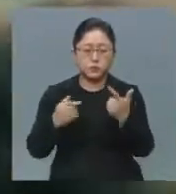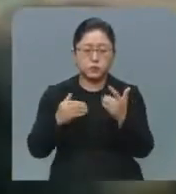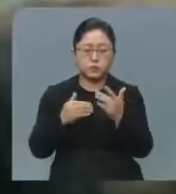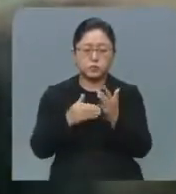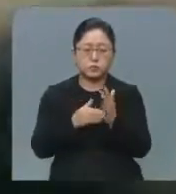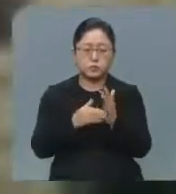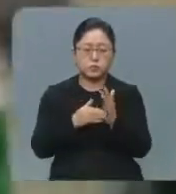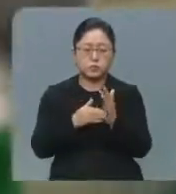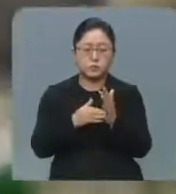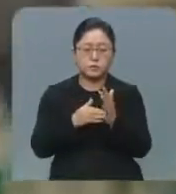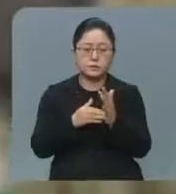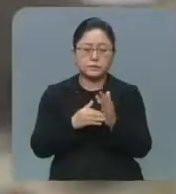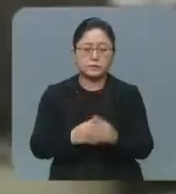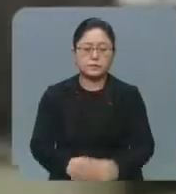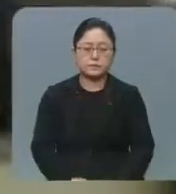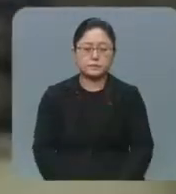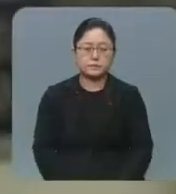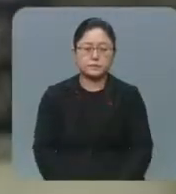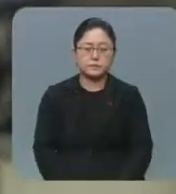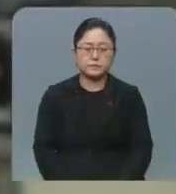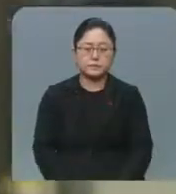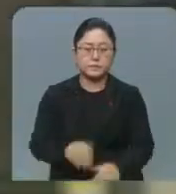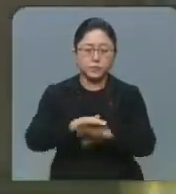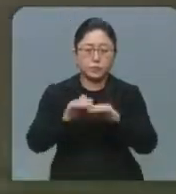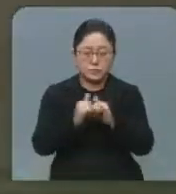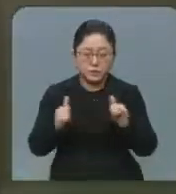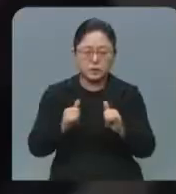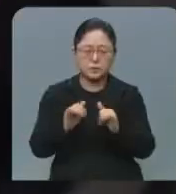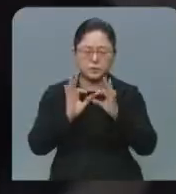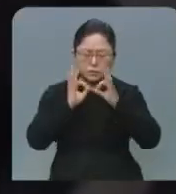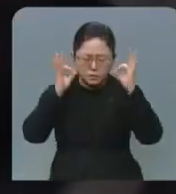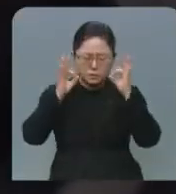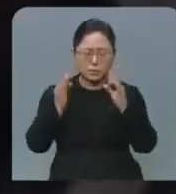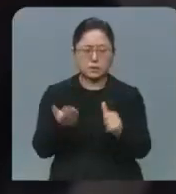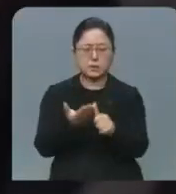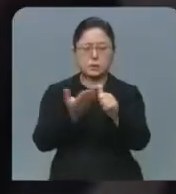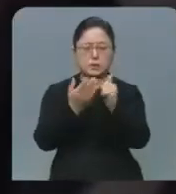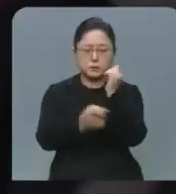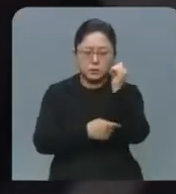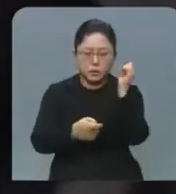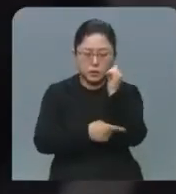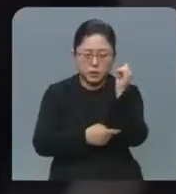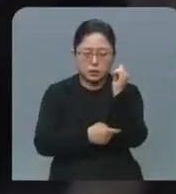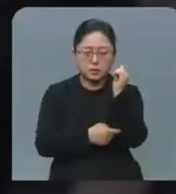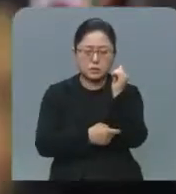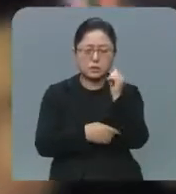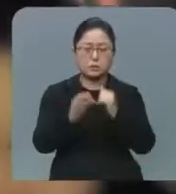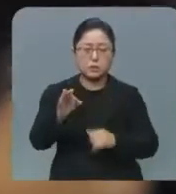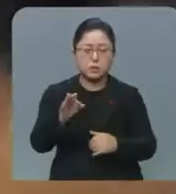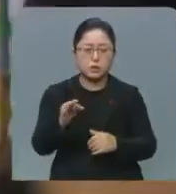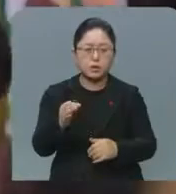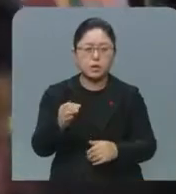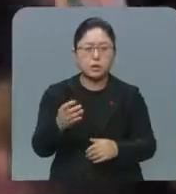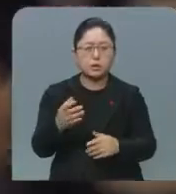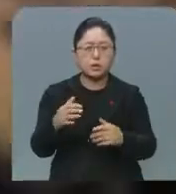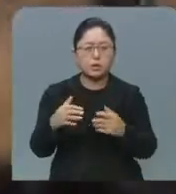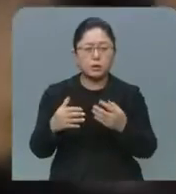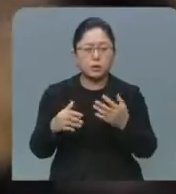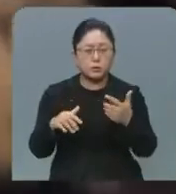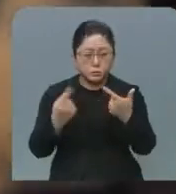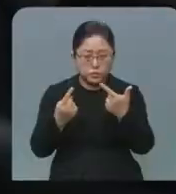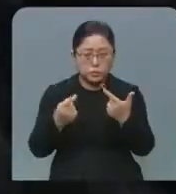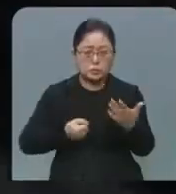불과 6초 만에 끝나버립니다. 농민들이 정성 들여 재배하고 수확한 농산물 가격이 단 몇 초 만에 결정된